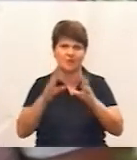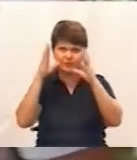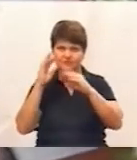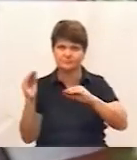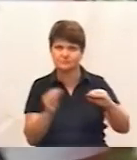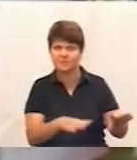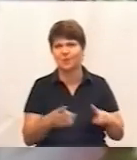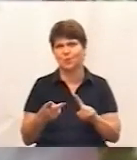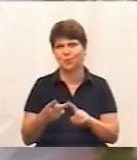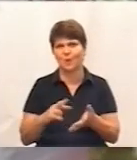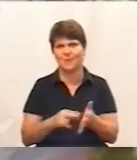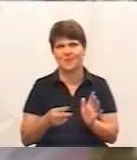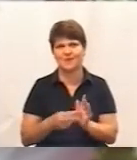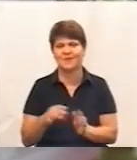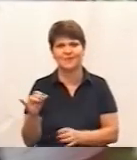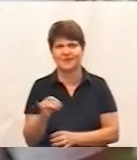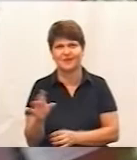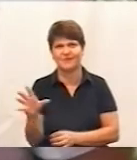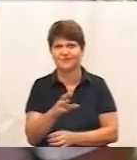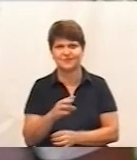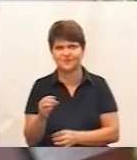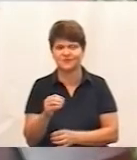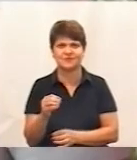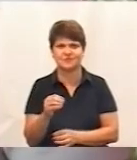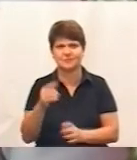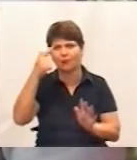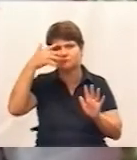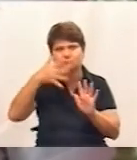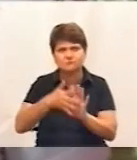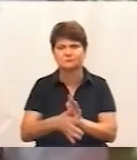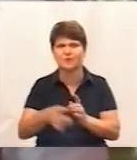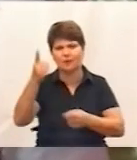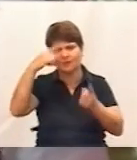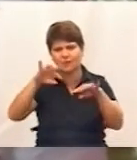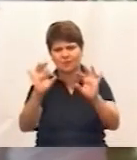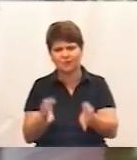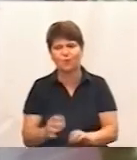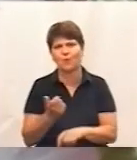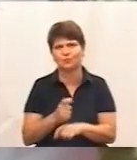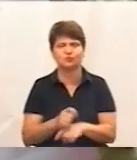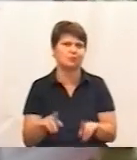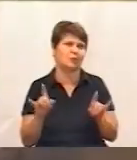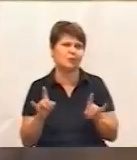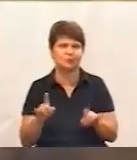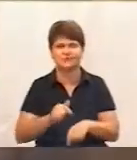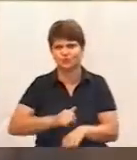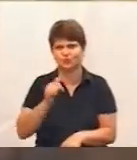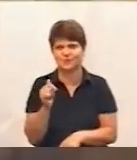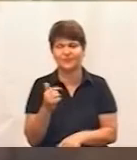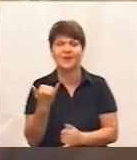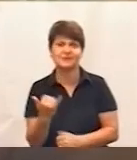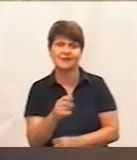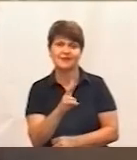на якийсь другий план, і ти все так поринаєш в творчість, і це дуже круте відчуття. Зараз